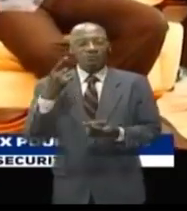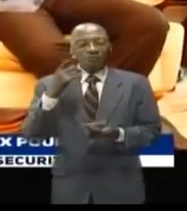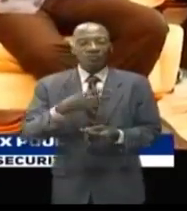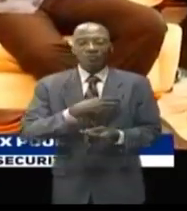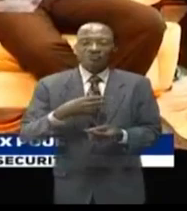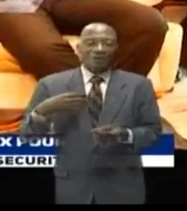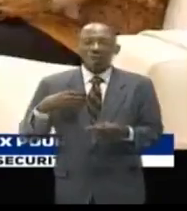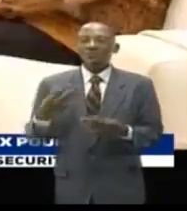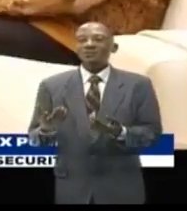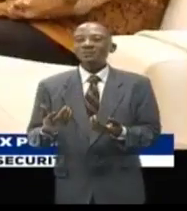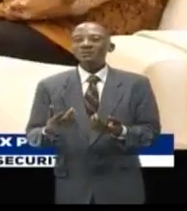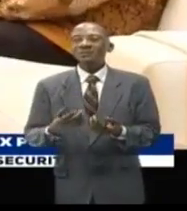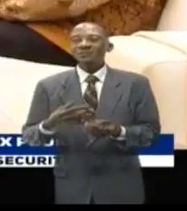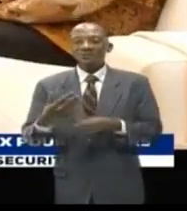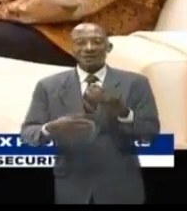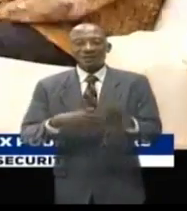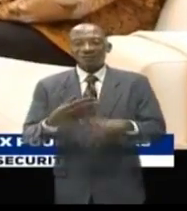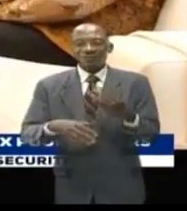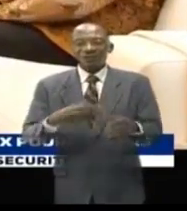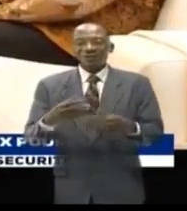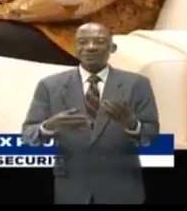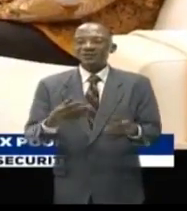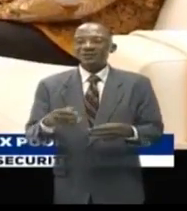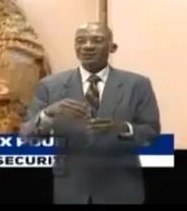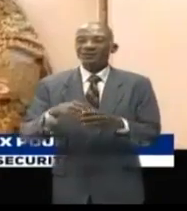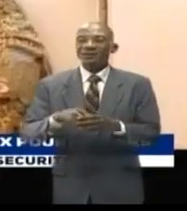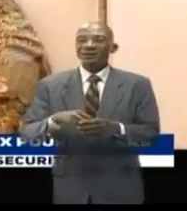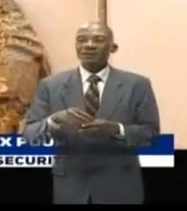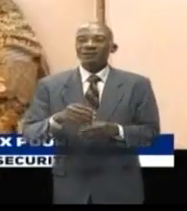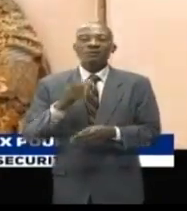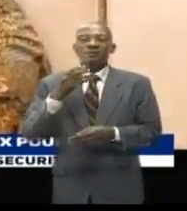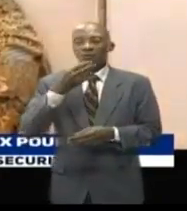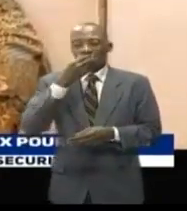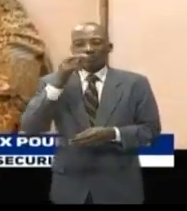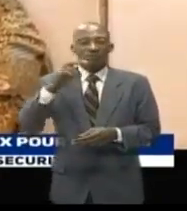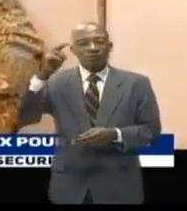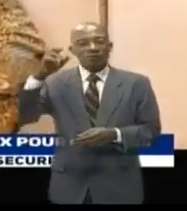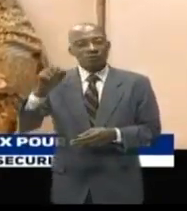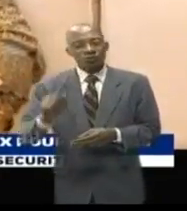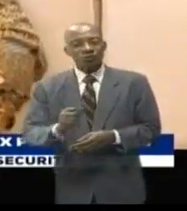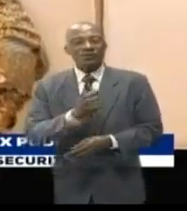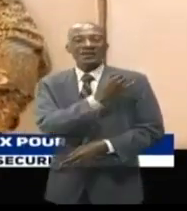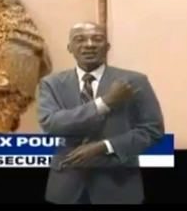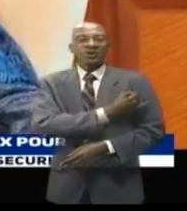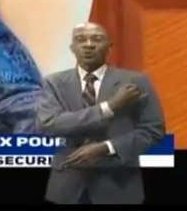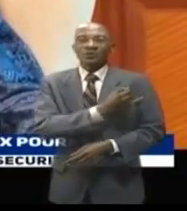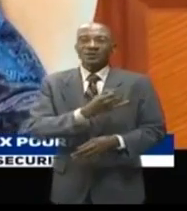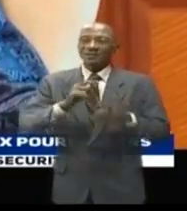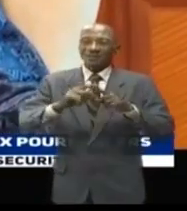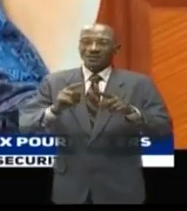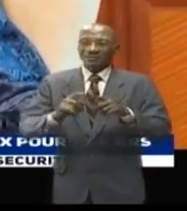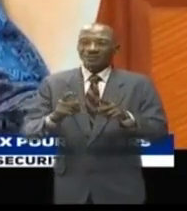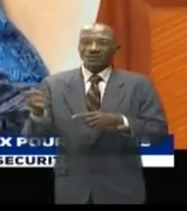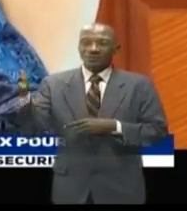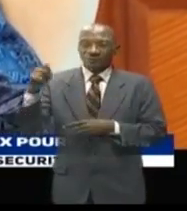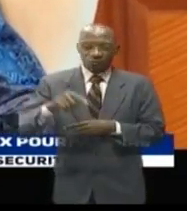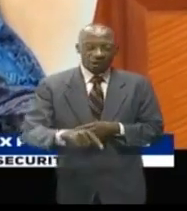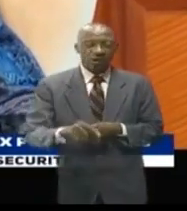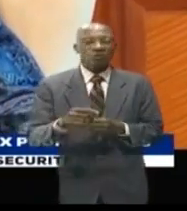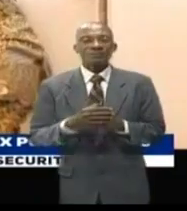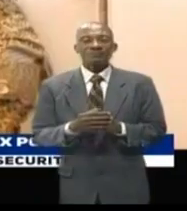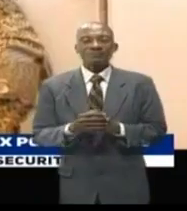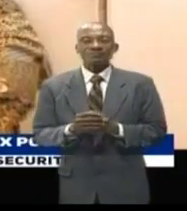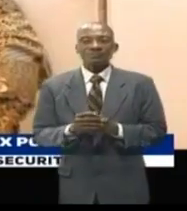et du Sud Quibou et en fait les déplacements des Kinshasa l'objectif de ces rencontres est d'avoir le même entendement sur la facilitation de